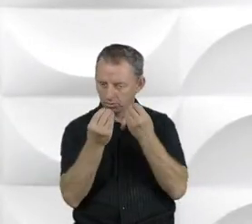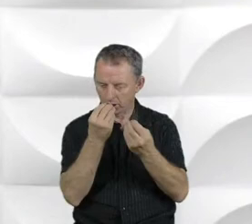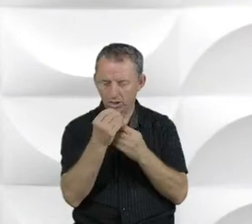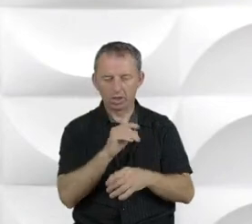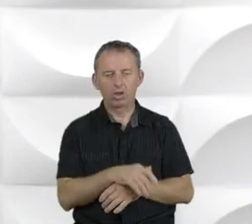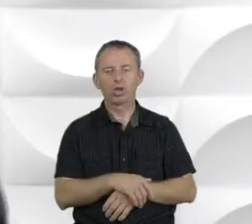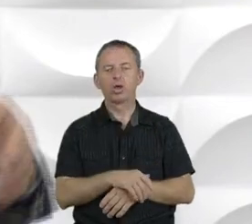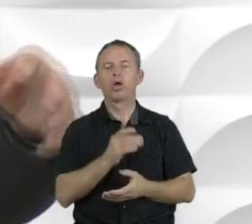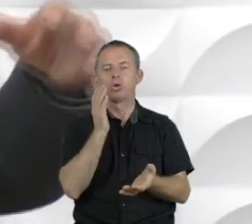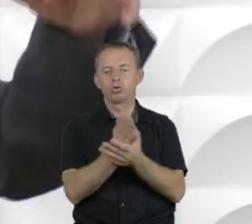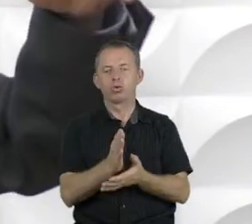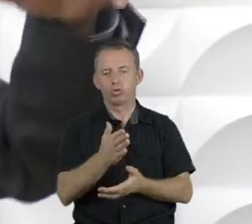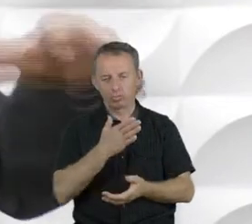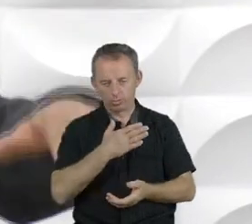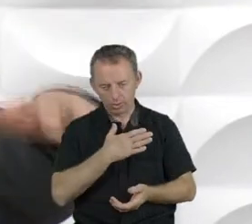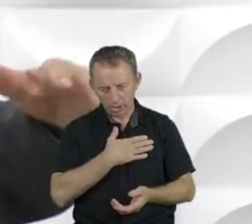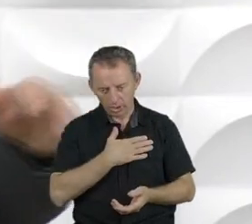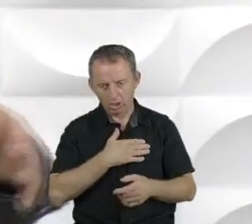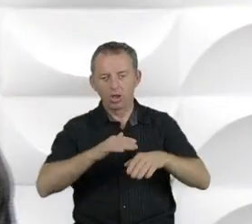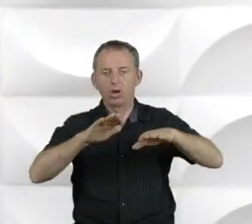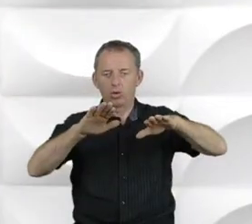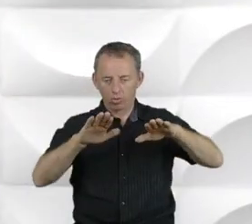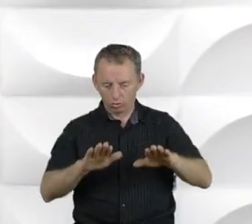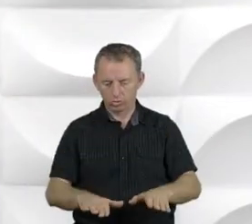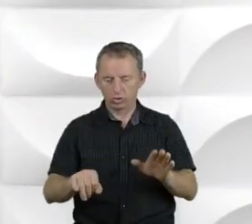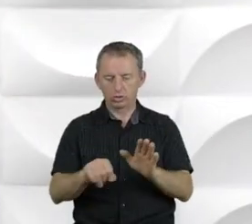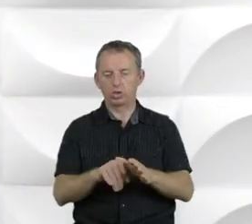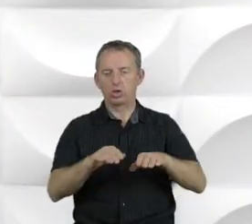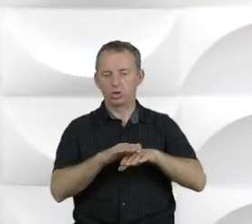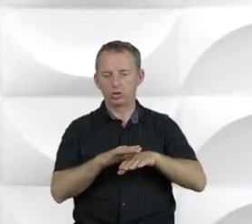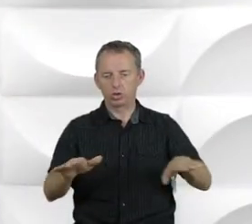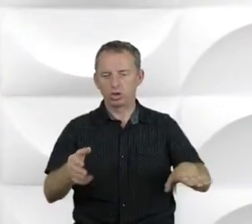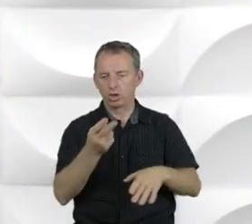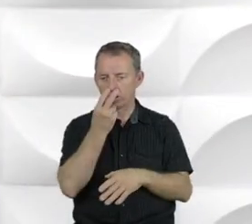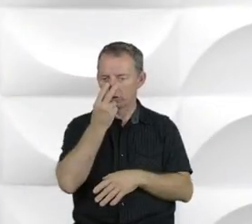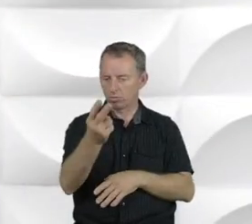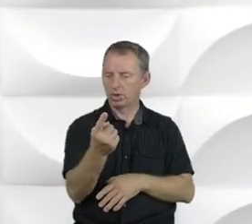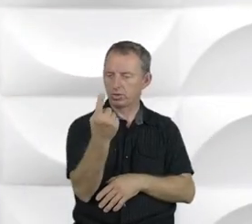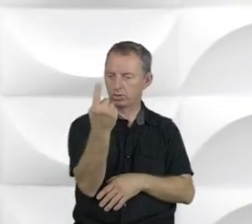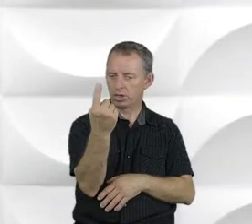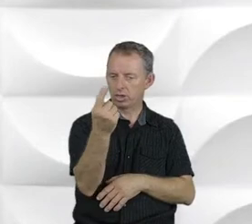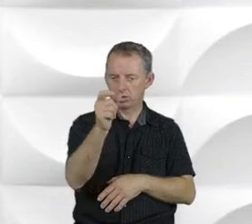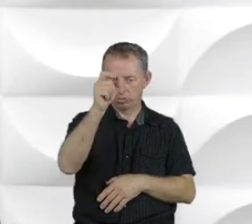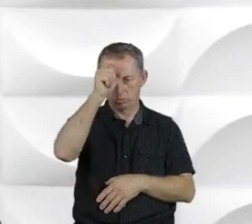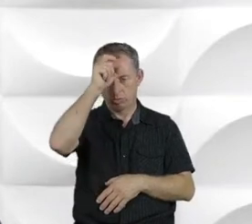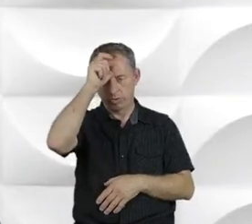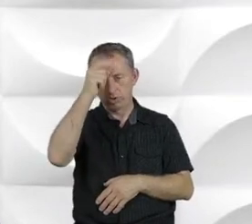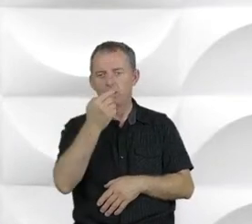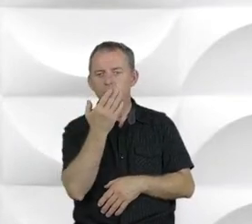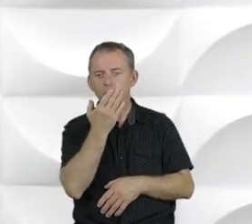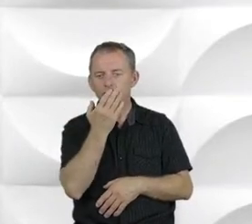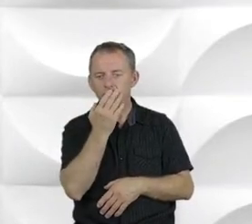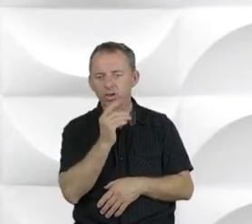biesiadujących, którzy już mieli usiąść do stołu, zobaczył jednego człowieka i mówi: